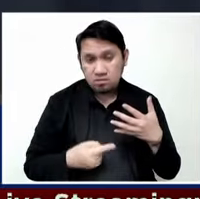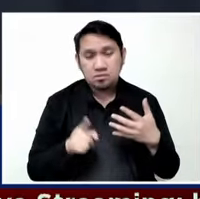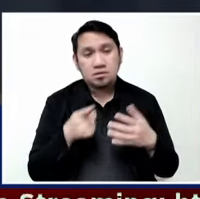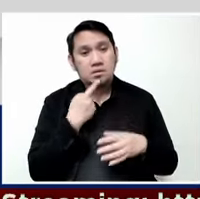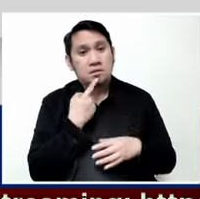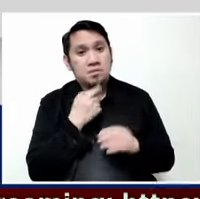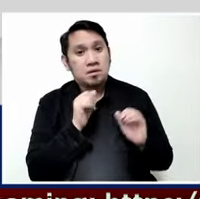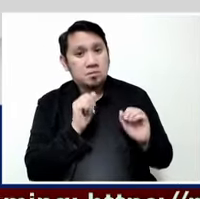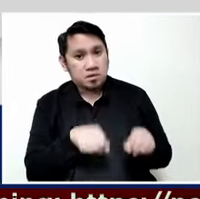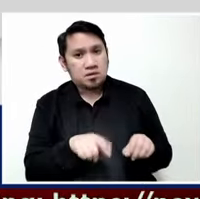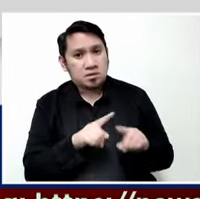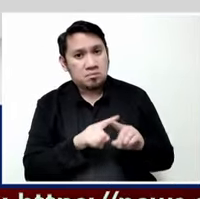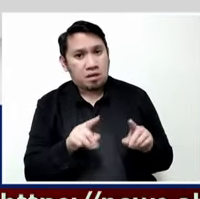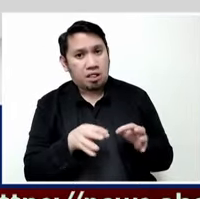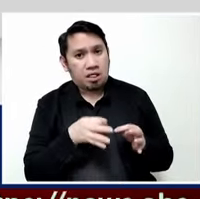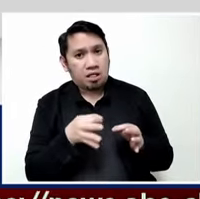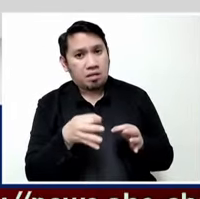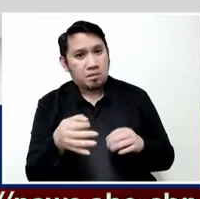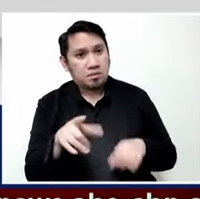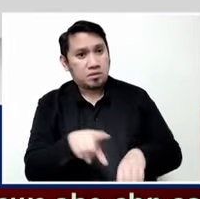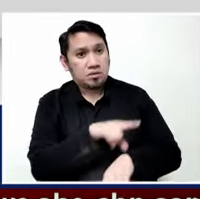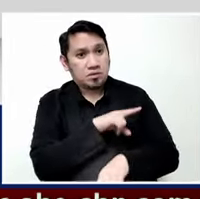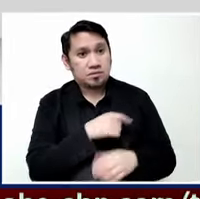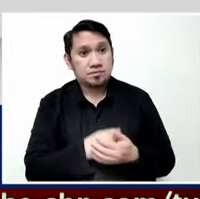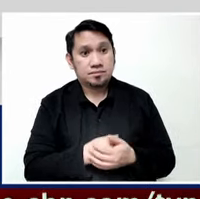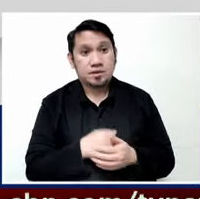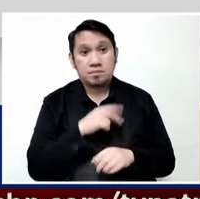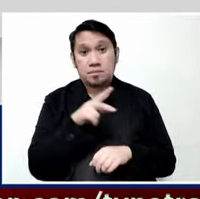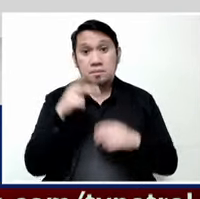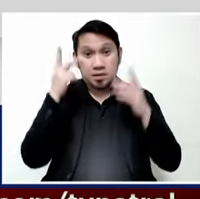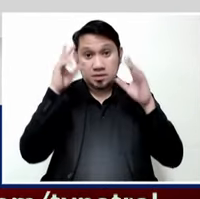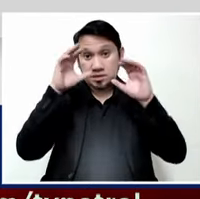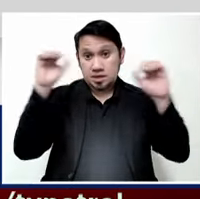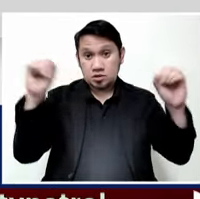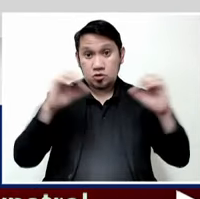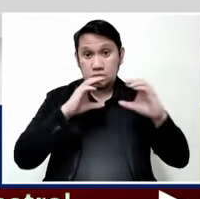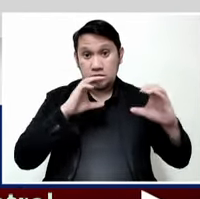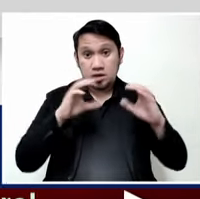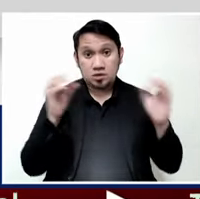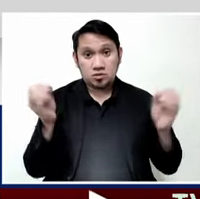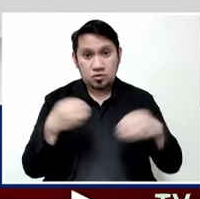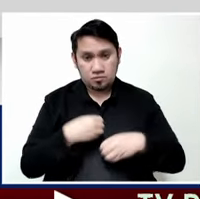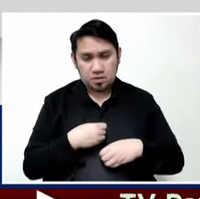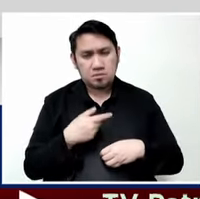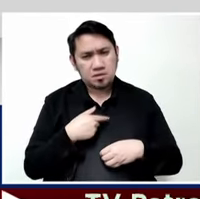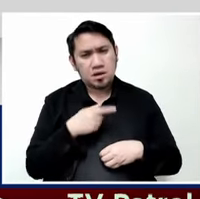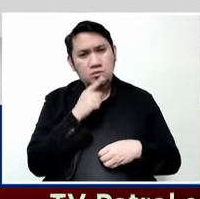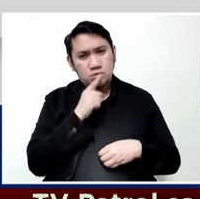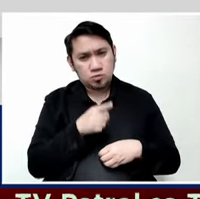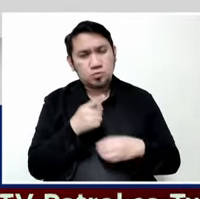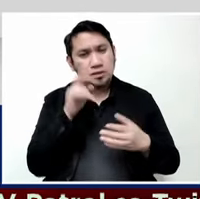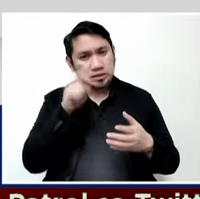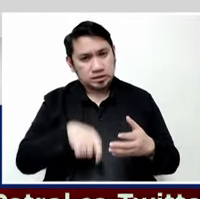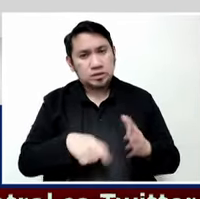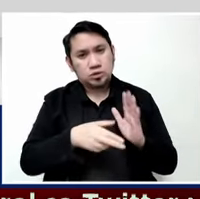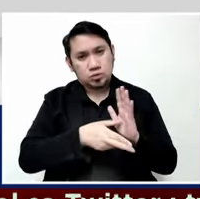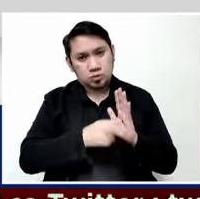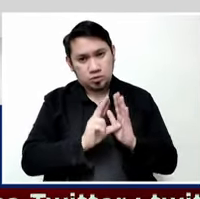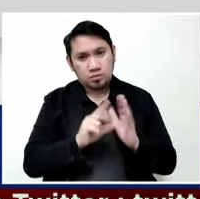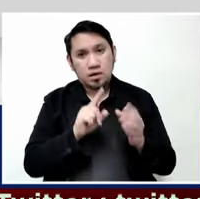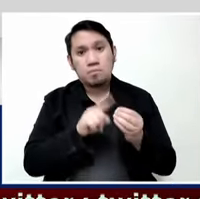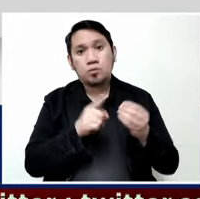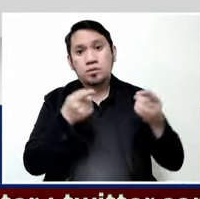baka matagalan pa yan. Ang Presidential Communications Office kinumpirma ang pagpayag ng Pangulo na pag-aralan ang sitwasyon sa